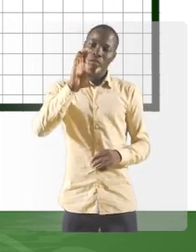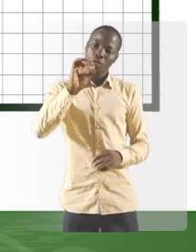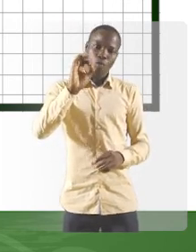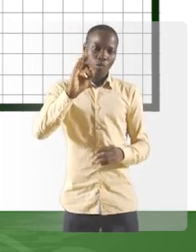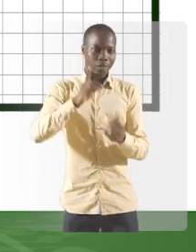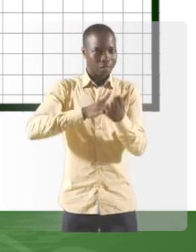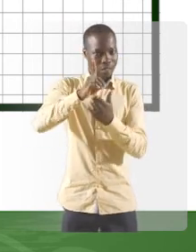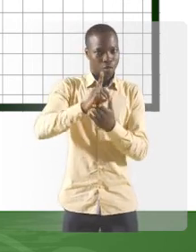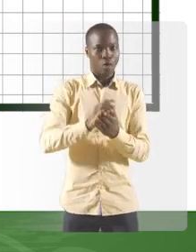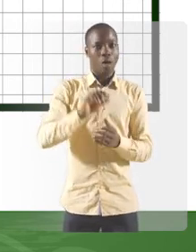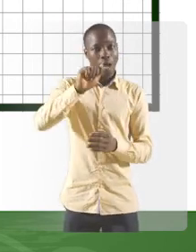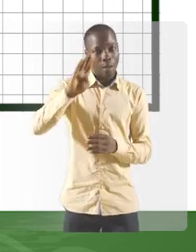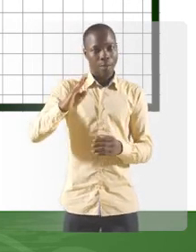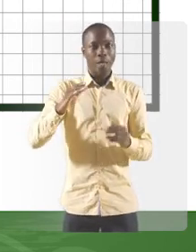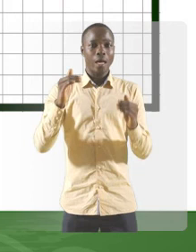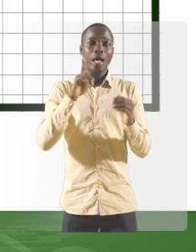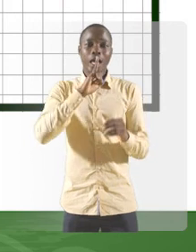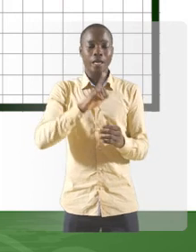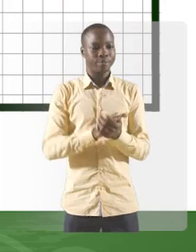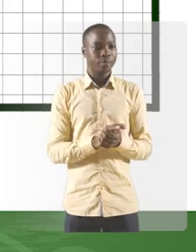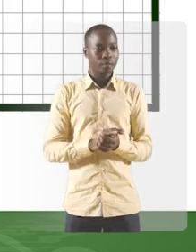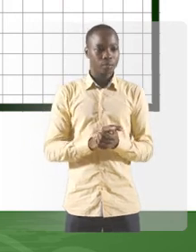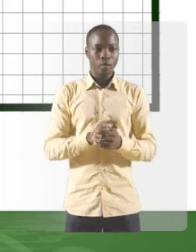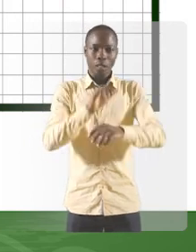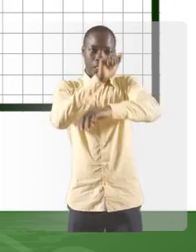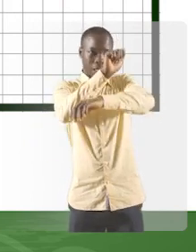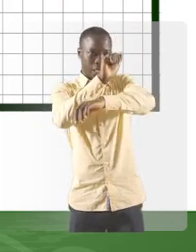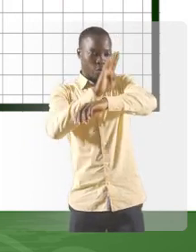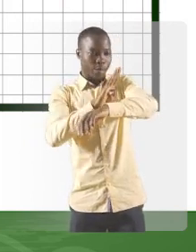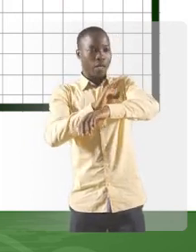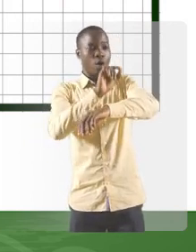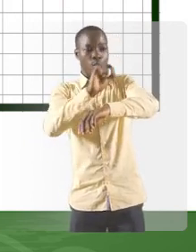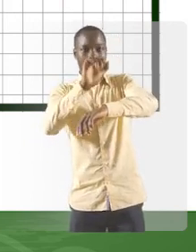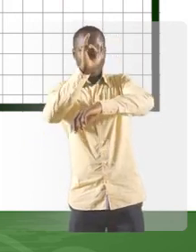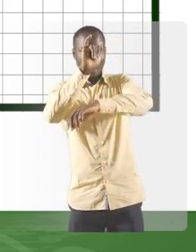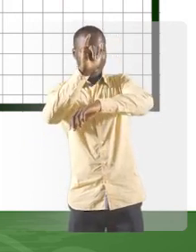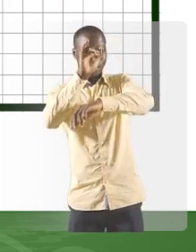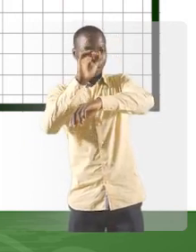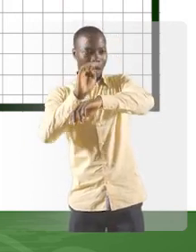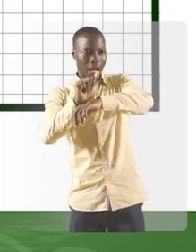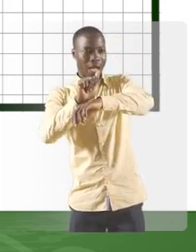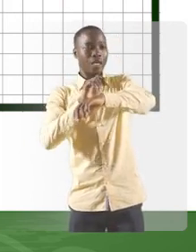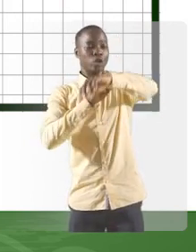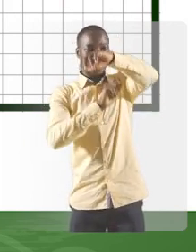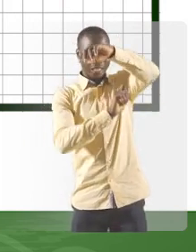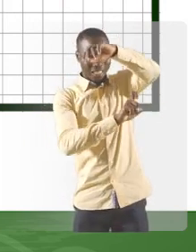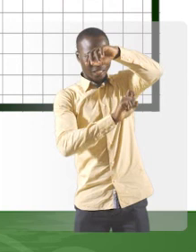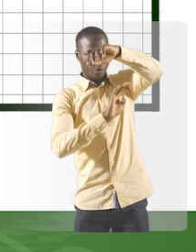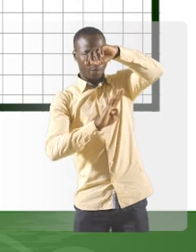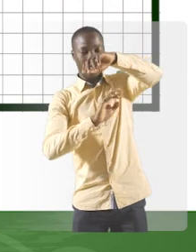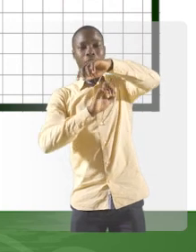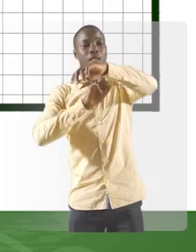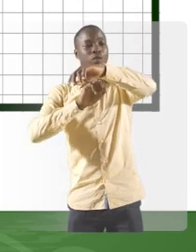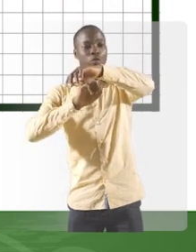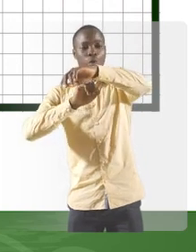est y de B moins y de A sur x de B moins x de A, ce qui